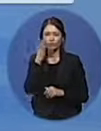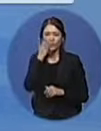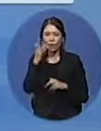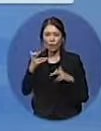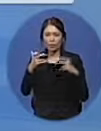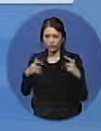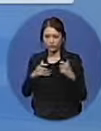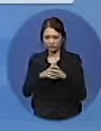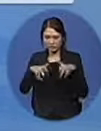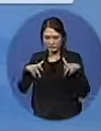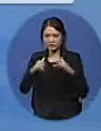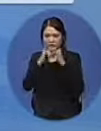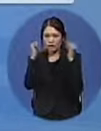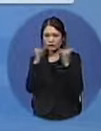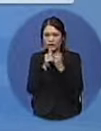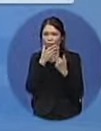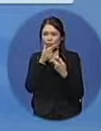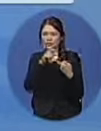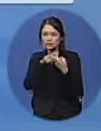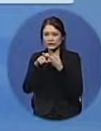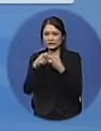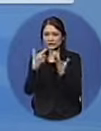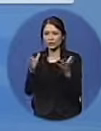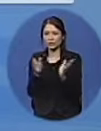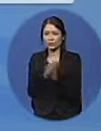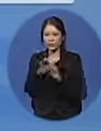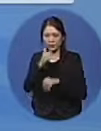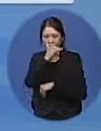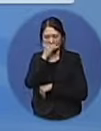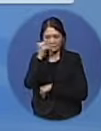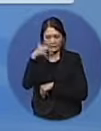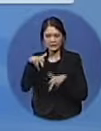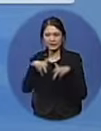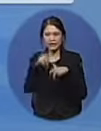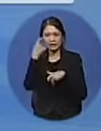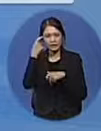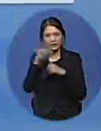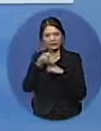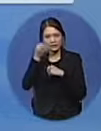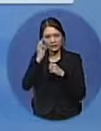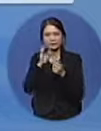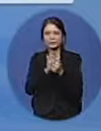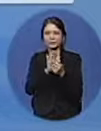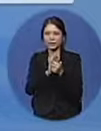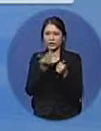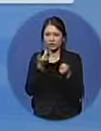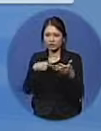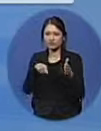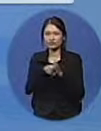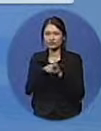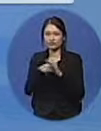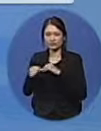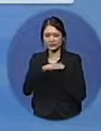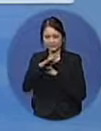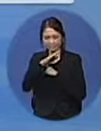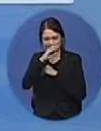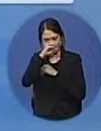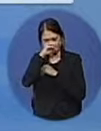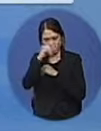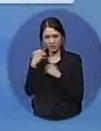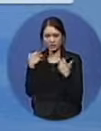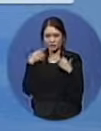서울도봉구 지역사회복지협의체는 올바른 장애인식 개선을 위한 공모전인 우리는 참 좋은 어깨동무를